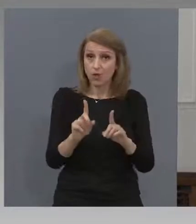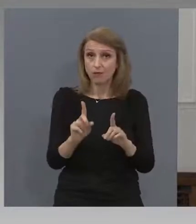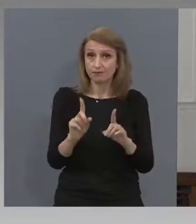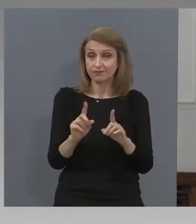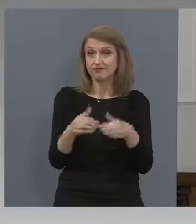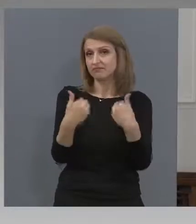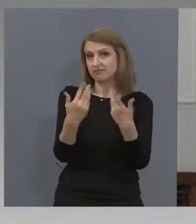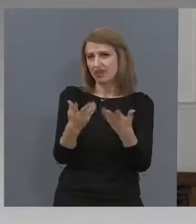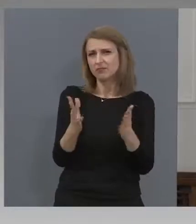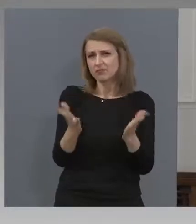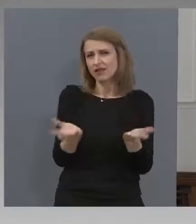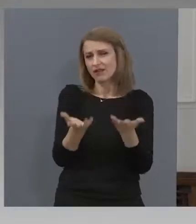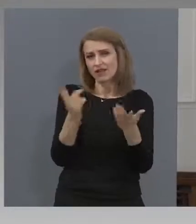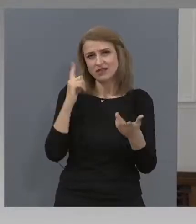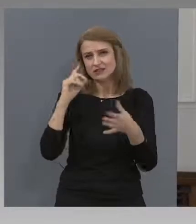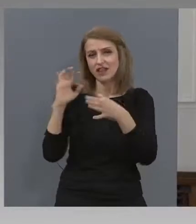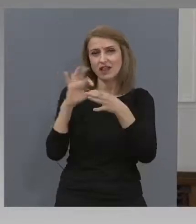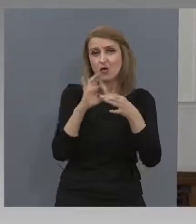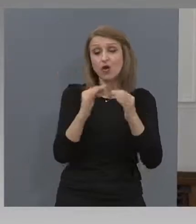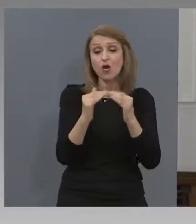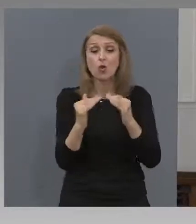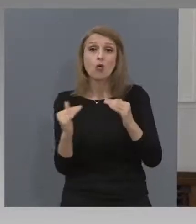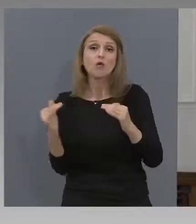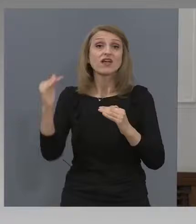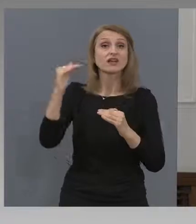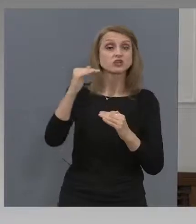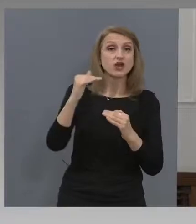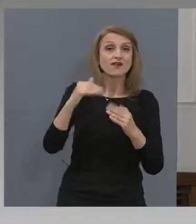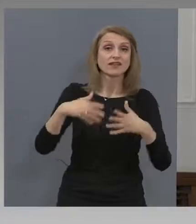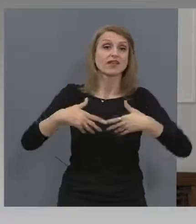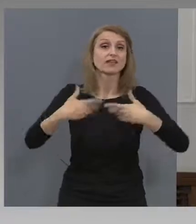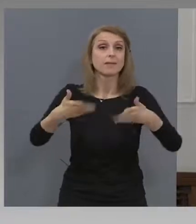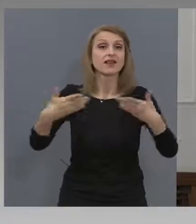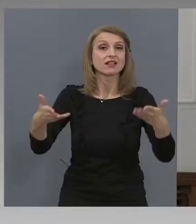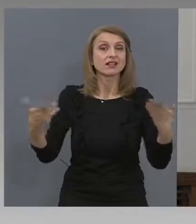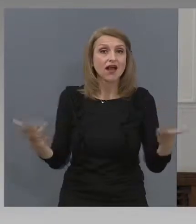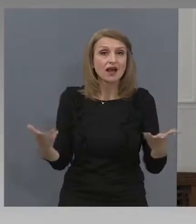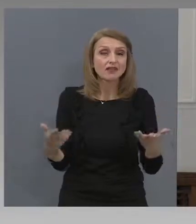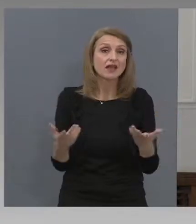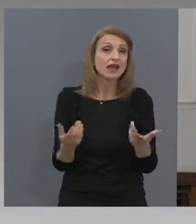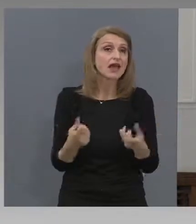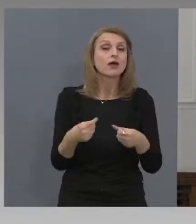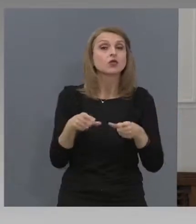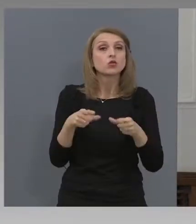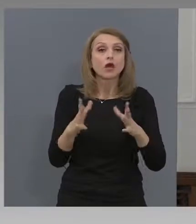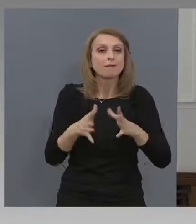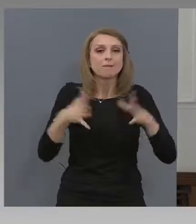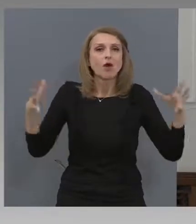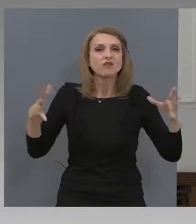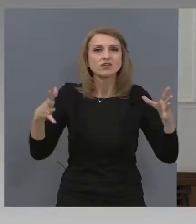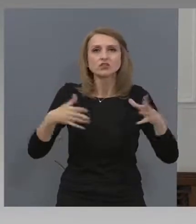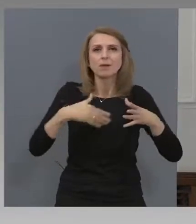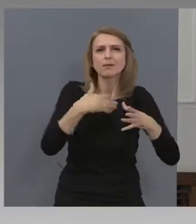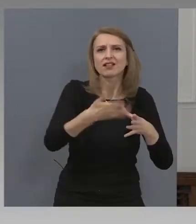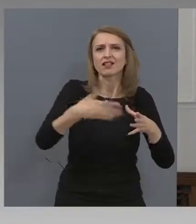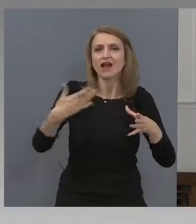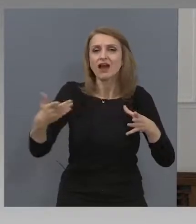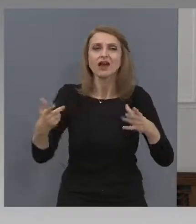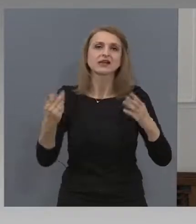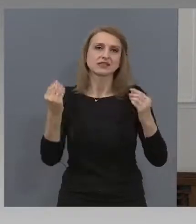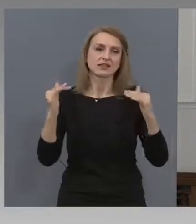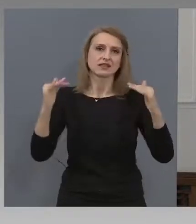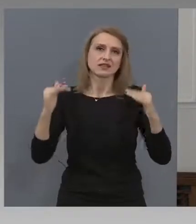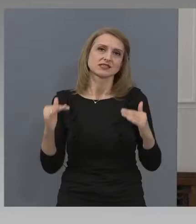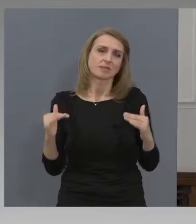Най-елементарната пазарна логика говори, че увеличаването на предлагането поддържа на практика цените най-ниски и пазарни